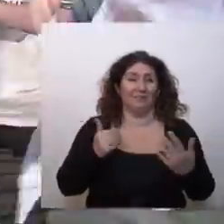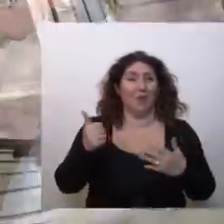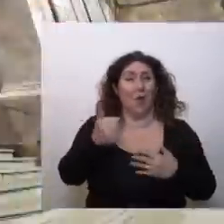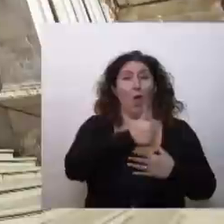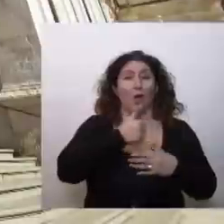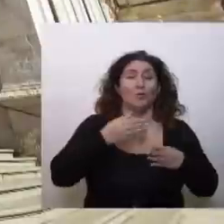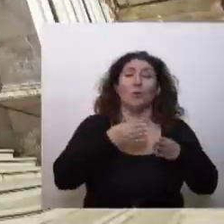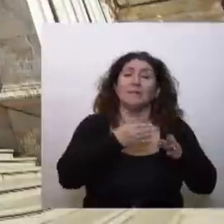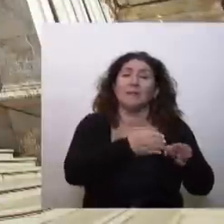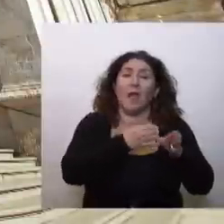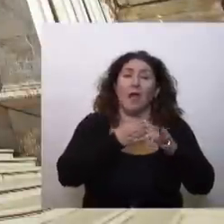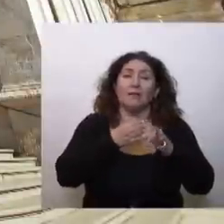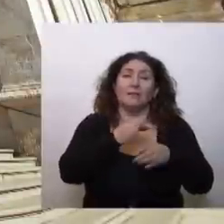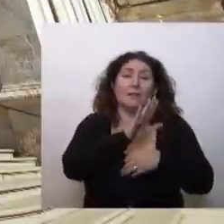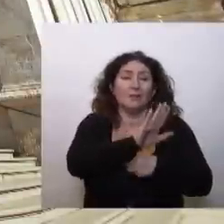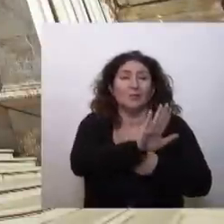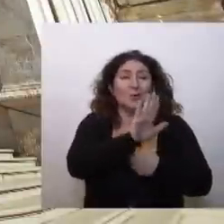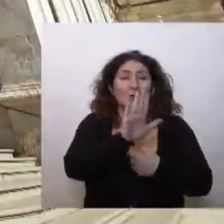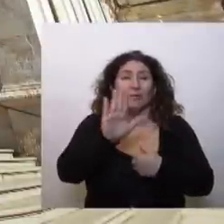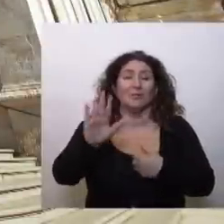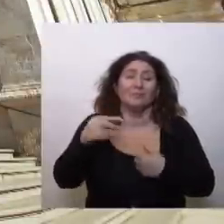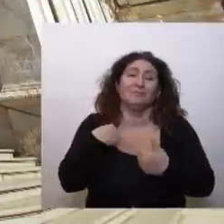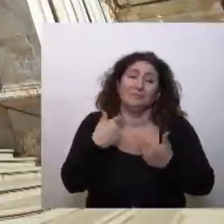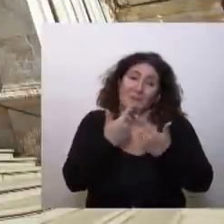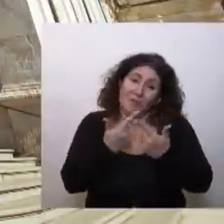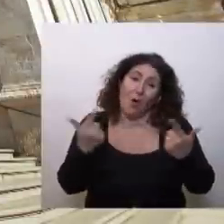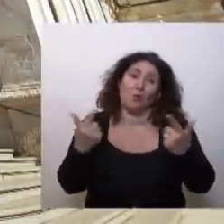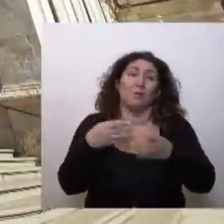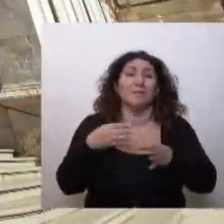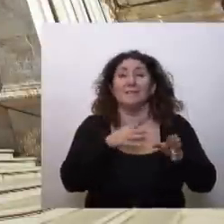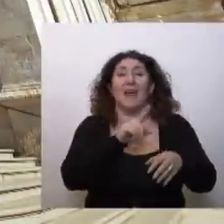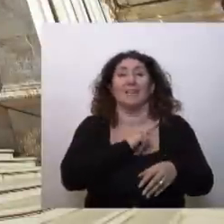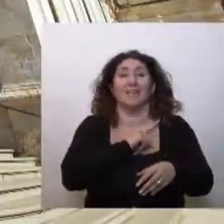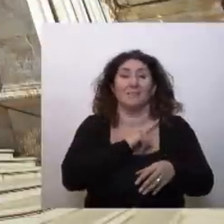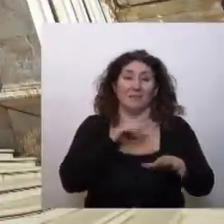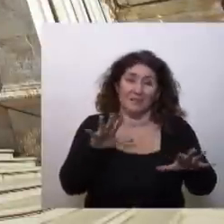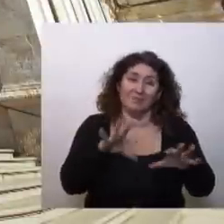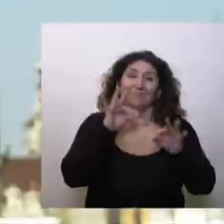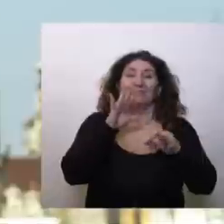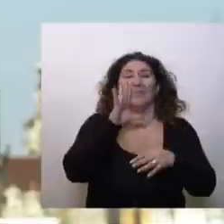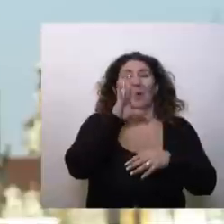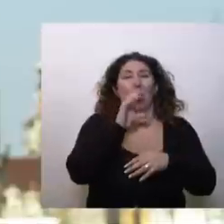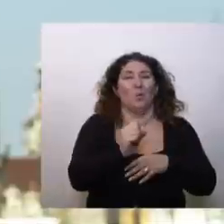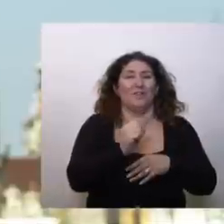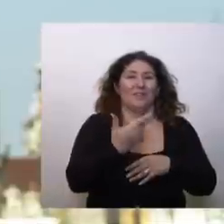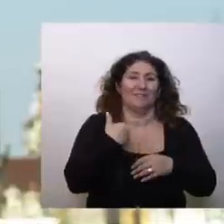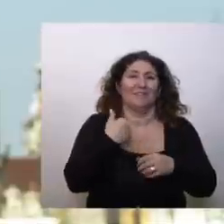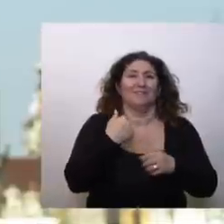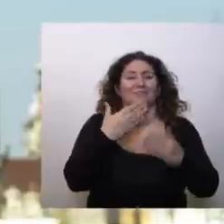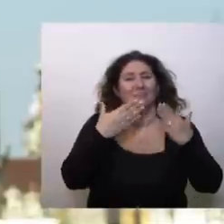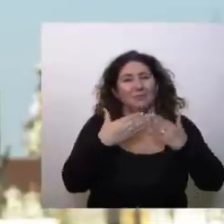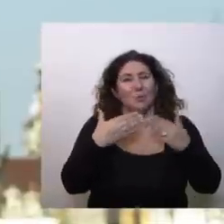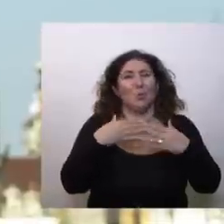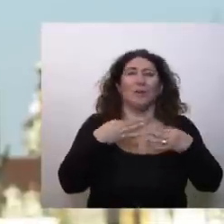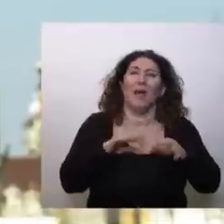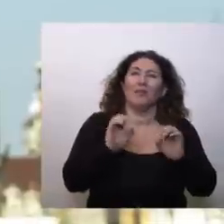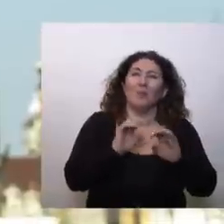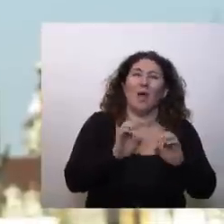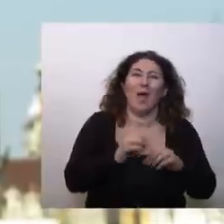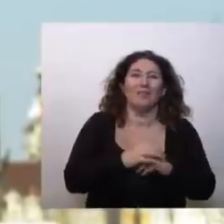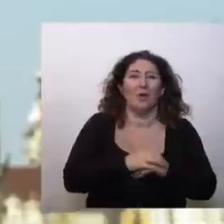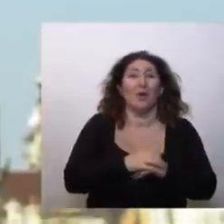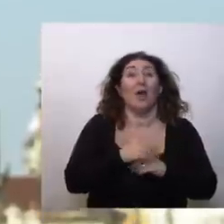propria strada. Io ho avuto la fortuna di trovarla andando all'università a studiare come educatore. E